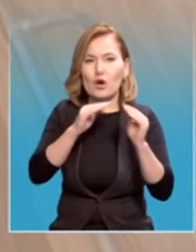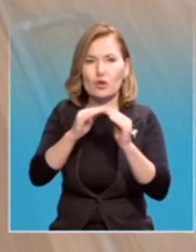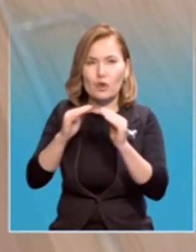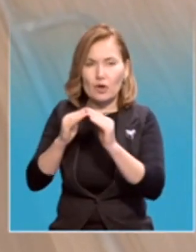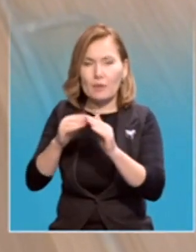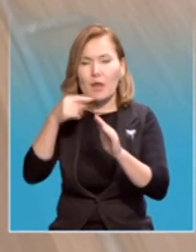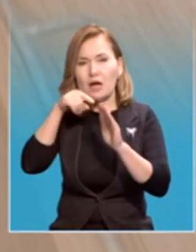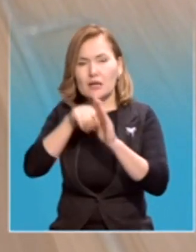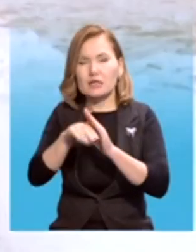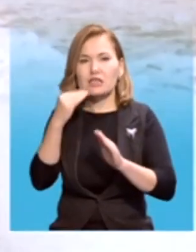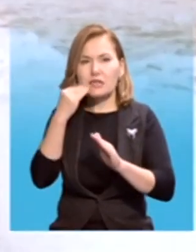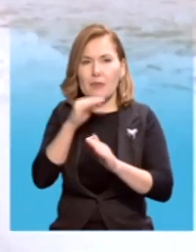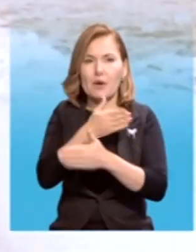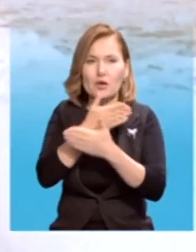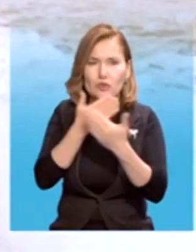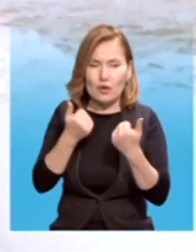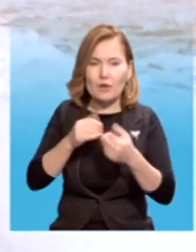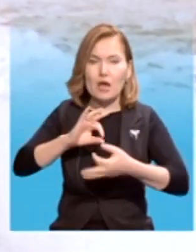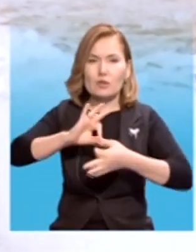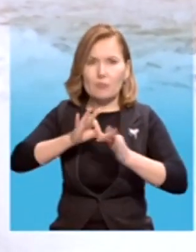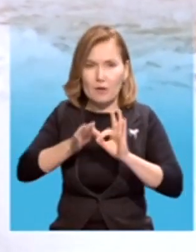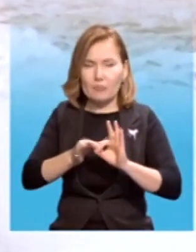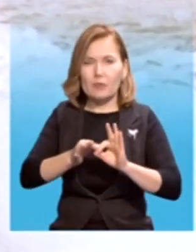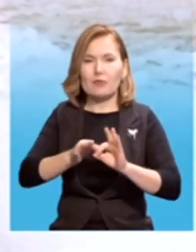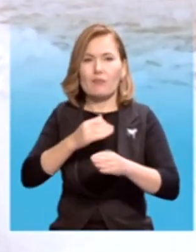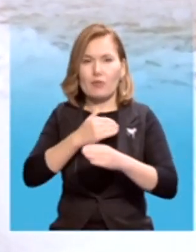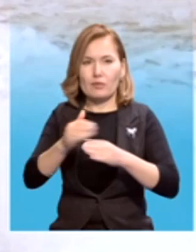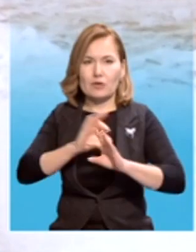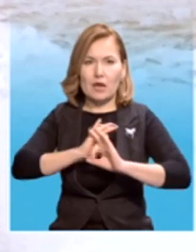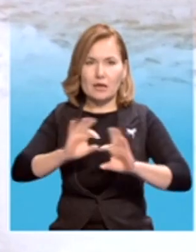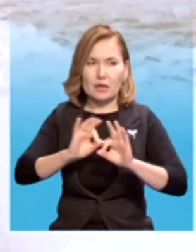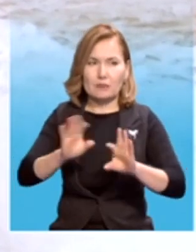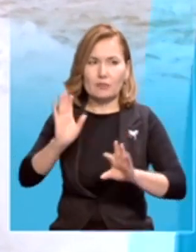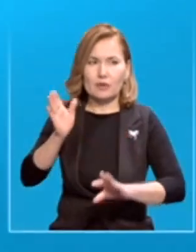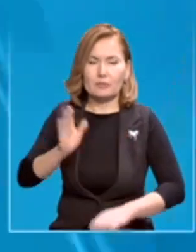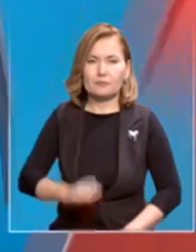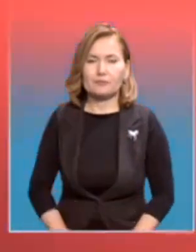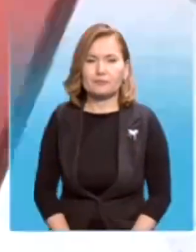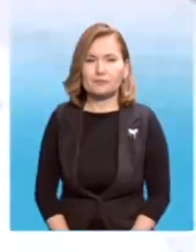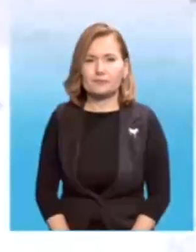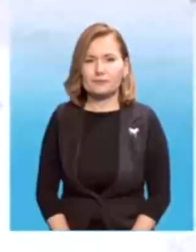үйдің сапасы неге сыр берді? Мен Дәуренбек Әбдібек анықтап көрдім.